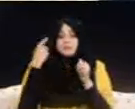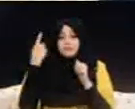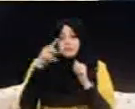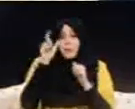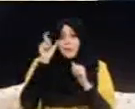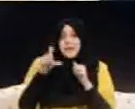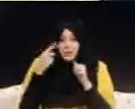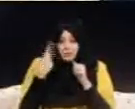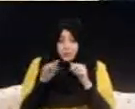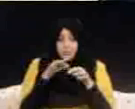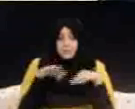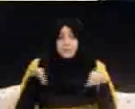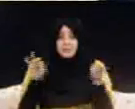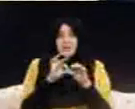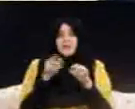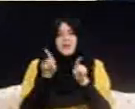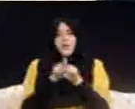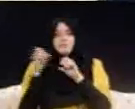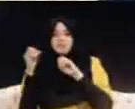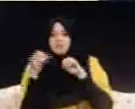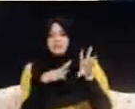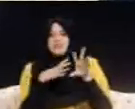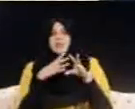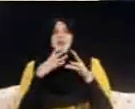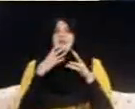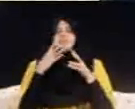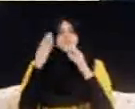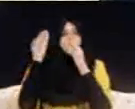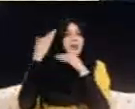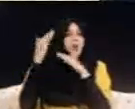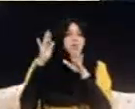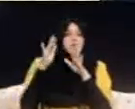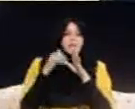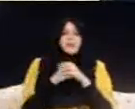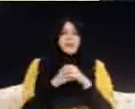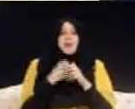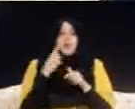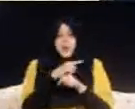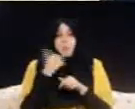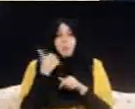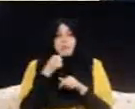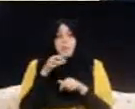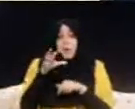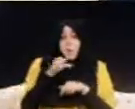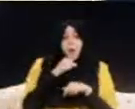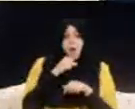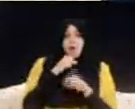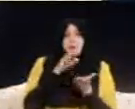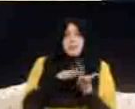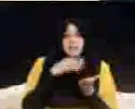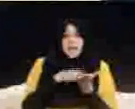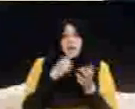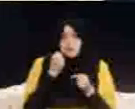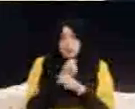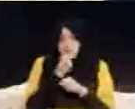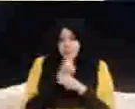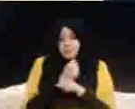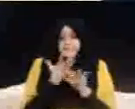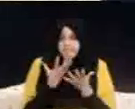يعني كالبعد والغربة، فهل يمتلكها الإنسان بهذه الطريقة أو لا؟ هل تصح